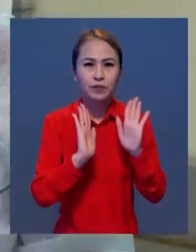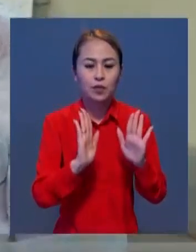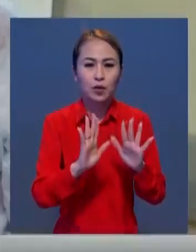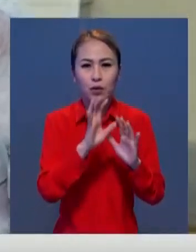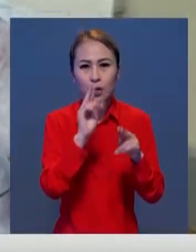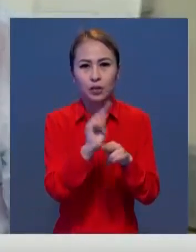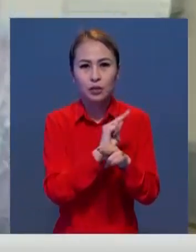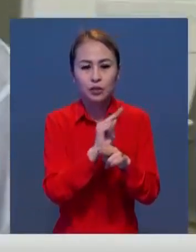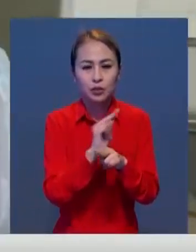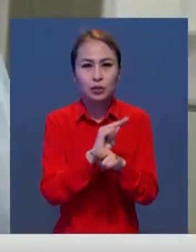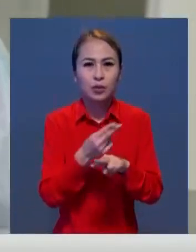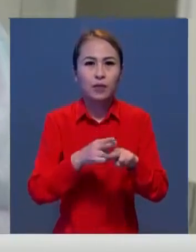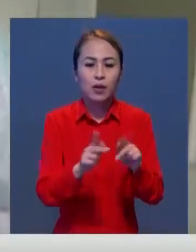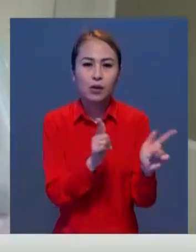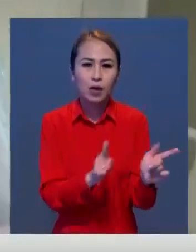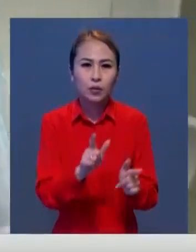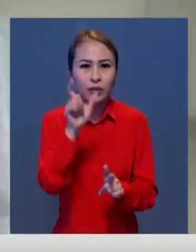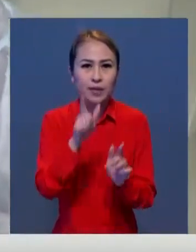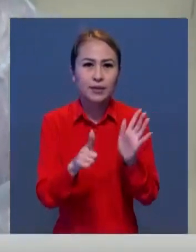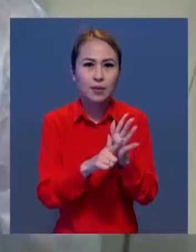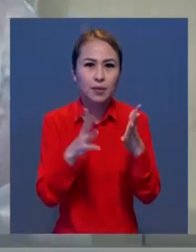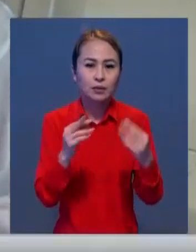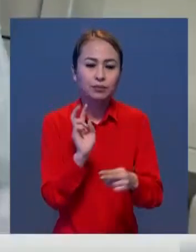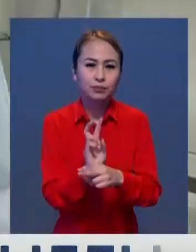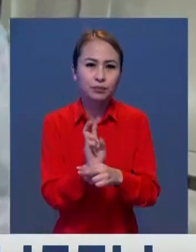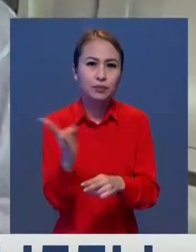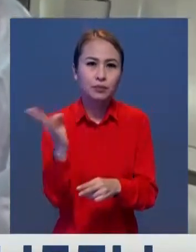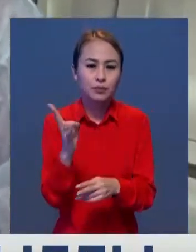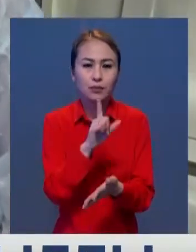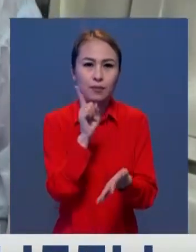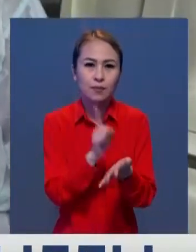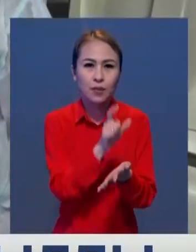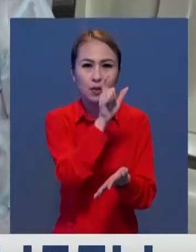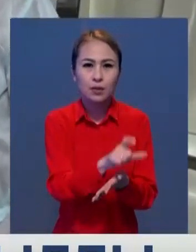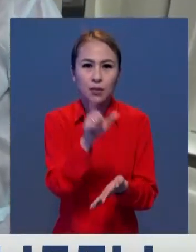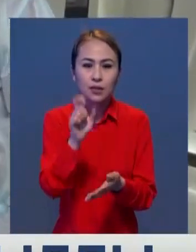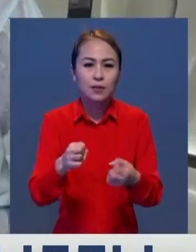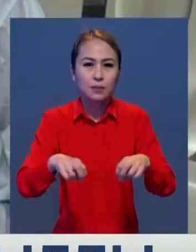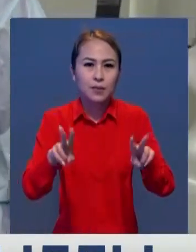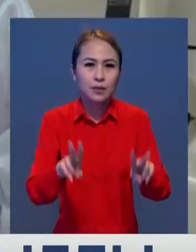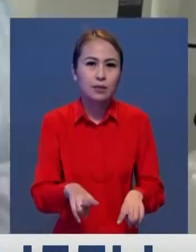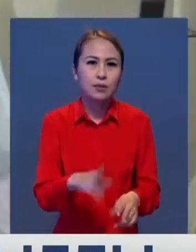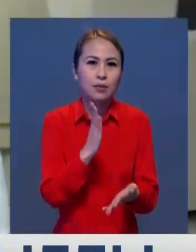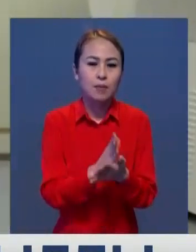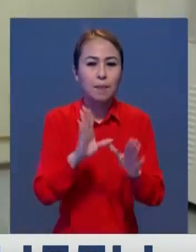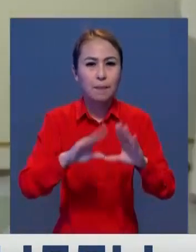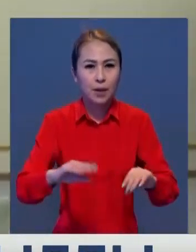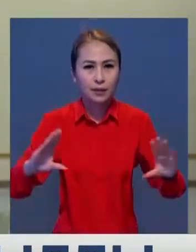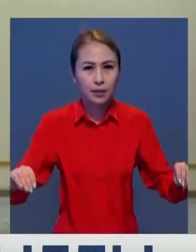пациентті бұл үрдіске даярлауға 7 күндік уақыт келеді. Себебі әр науқасқа осындай арнайы матрас